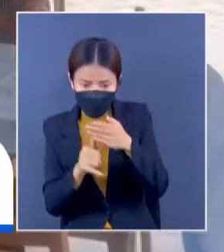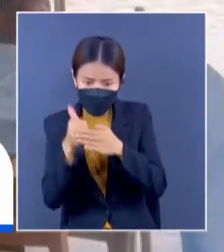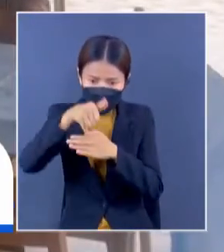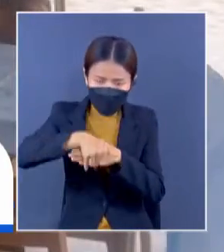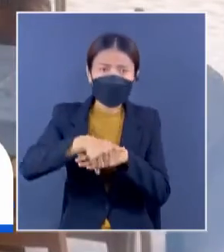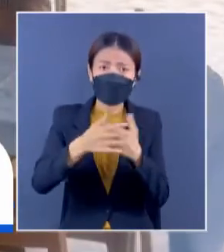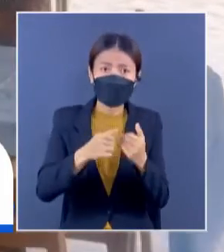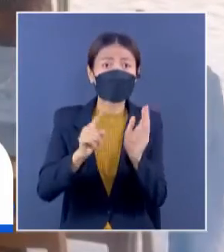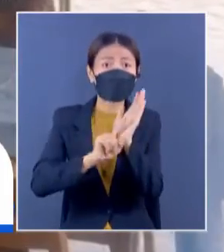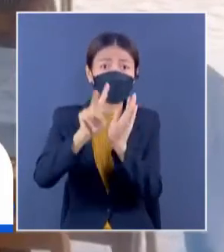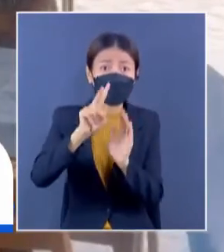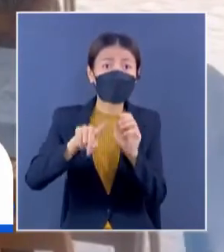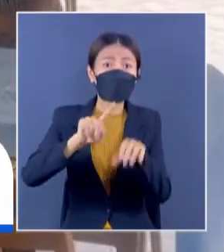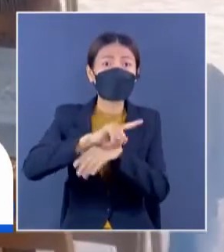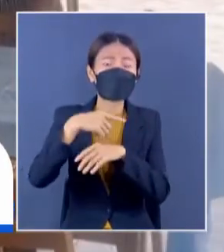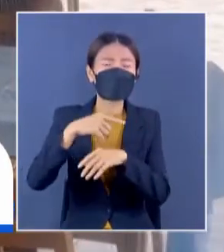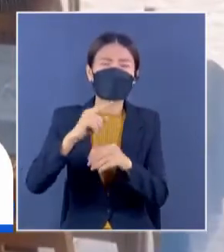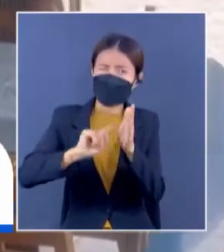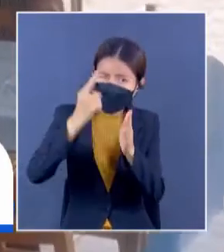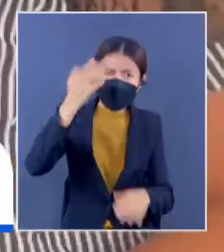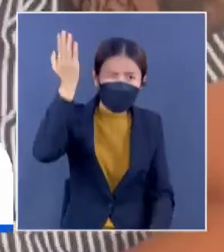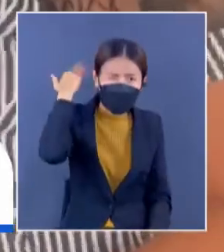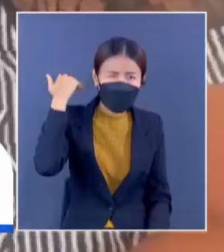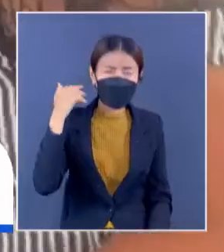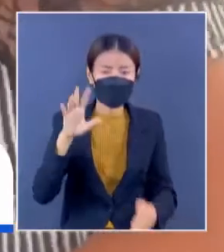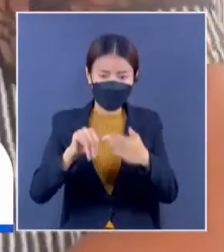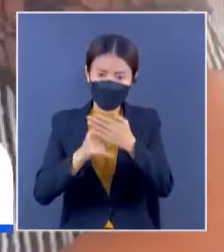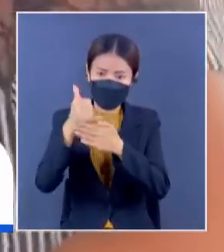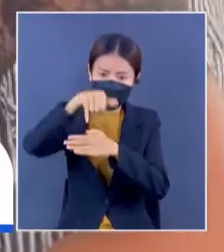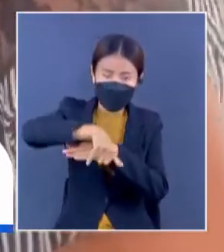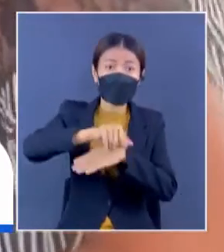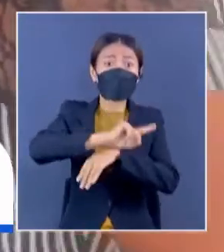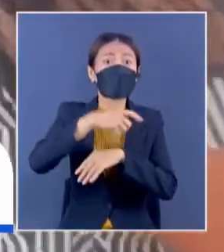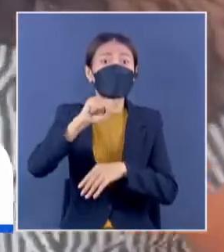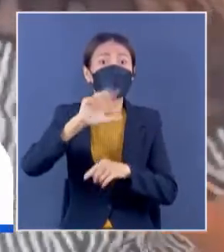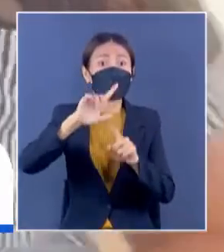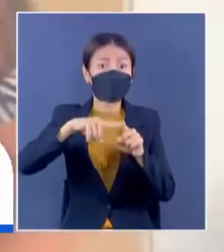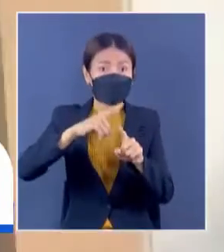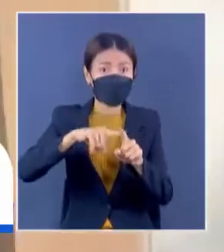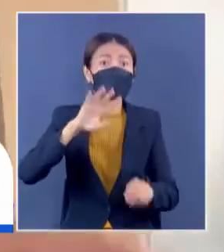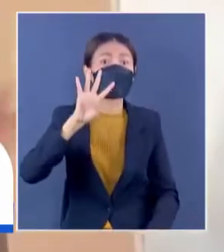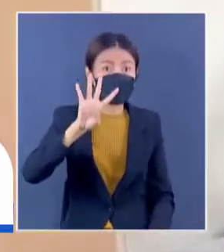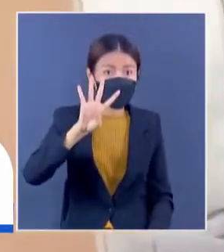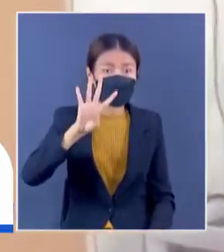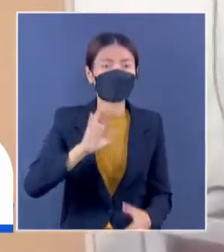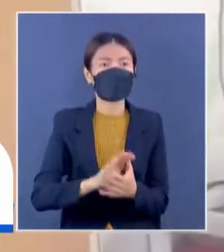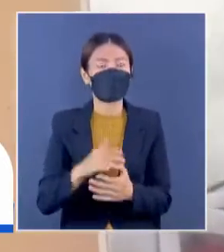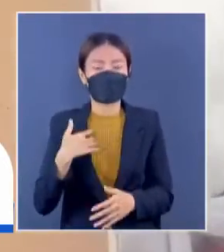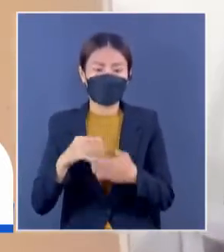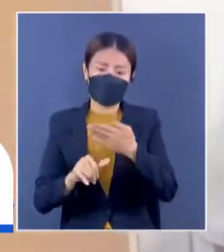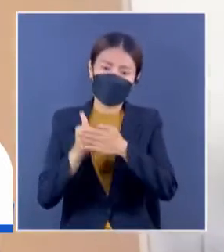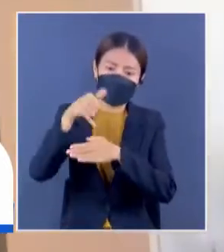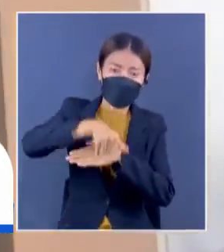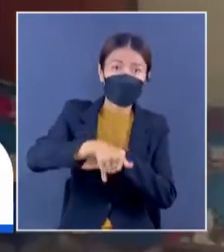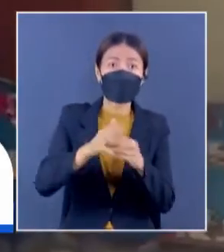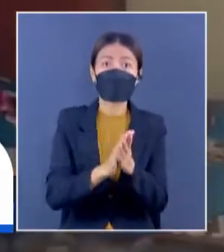ผ่านมาเนี่ยคือครั้งที่สอง คร ั้งแรกที่มาโจรเนี่ยคือมาวันที่15เมษายนช่วงสงกรานต์เลยค่ะตอนนั้นก